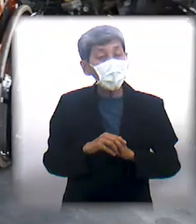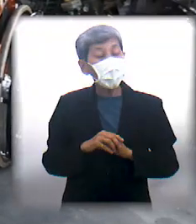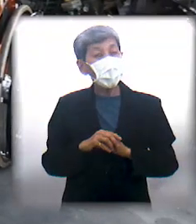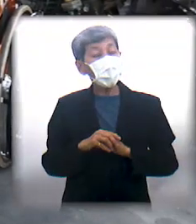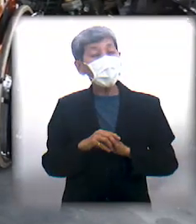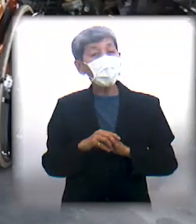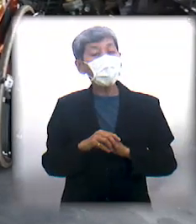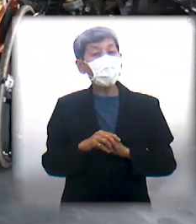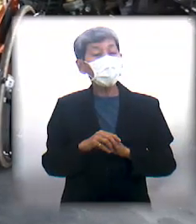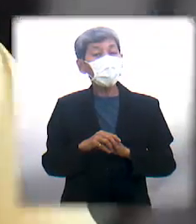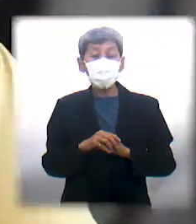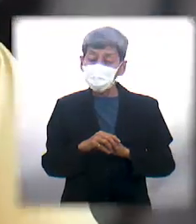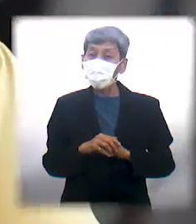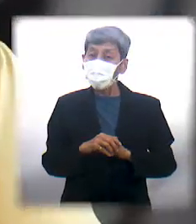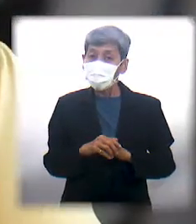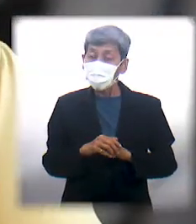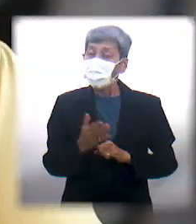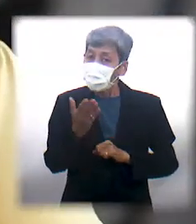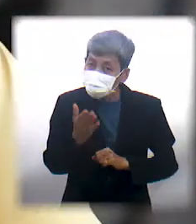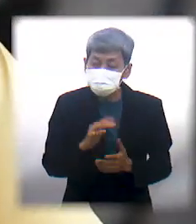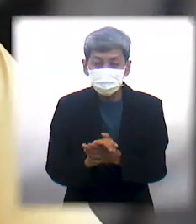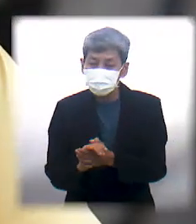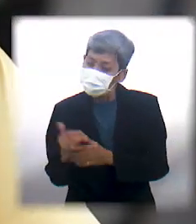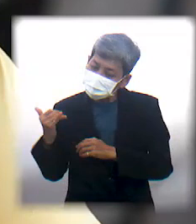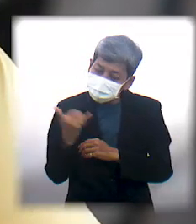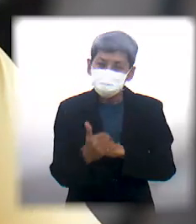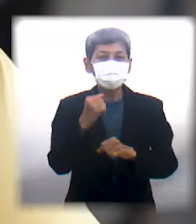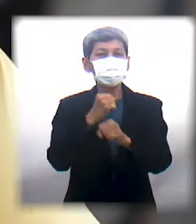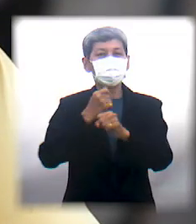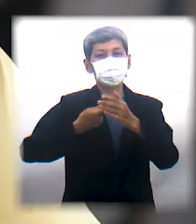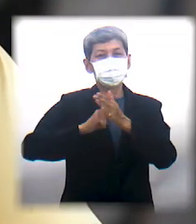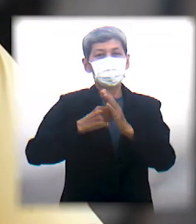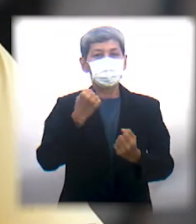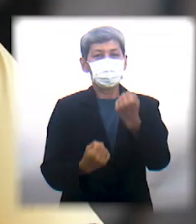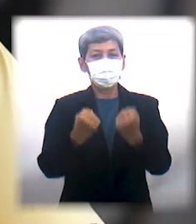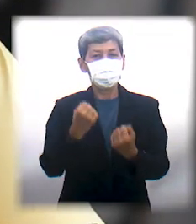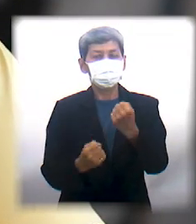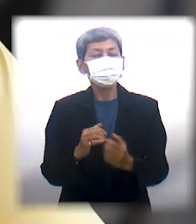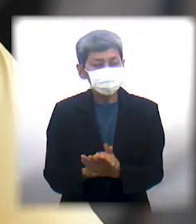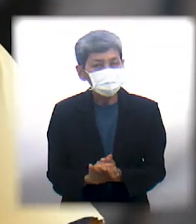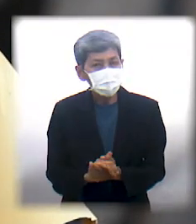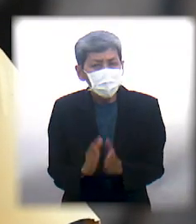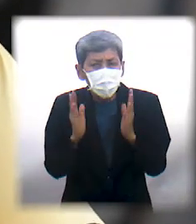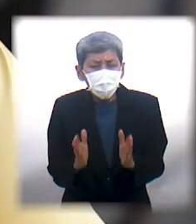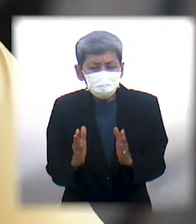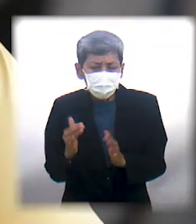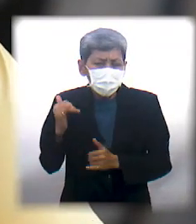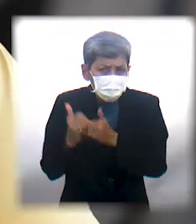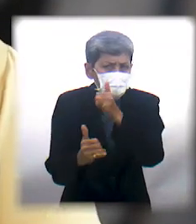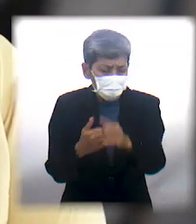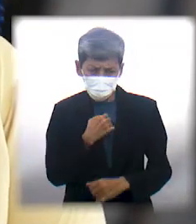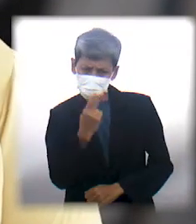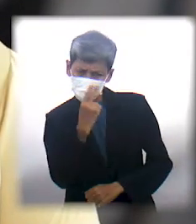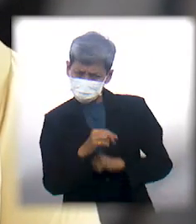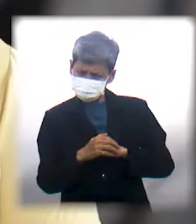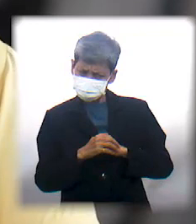หแล้วในวันที่พี่กลับมาทำตรงเนี้ยค่ะลูกค้าพี่อ่ะเขายัง